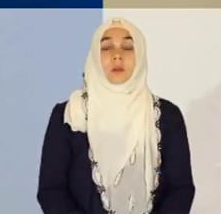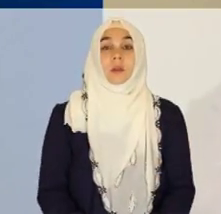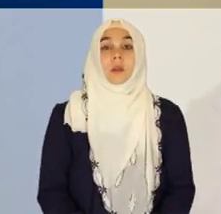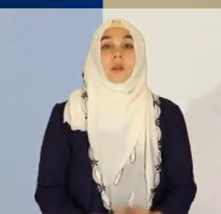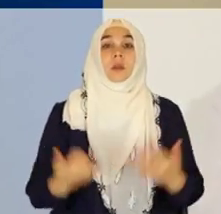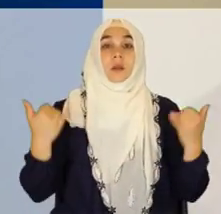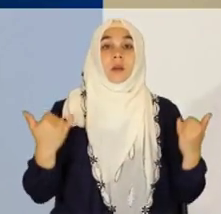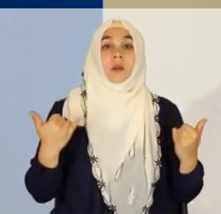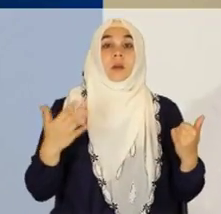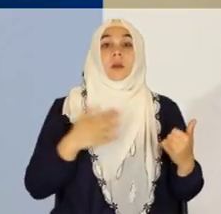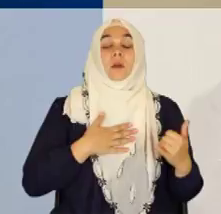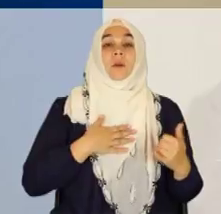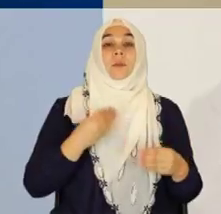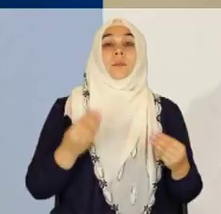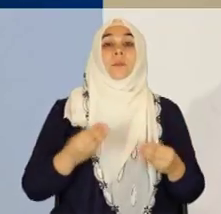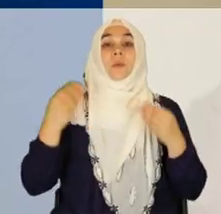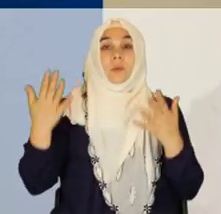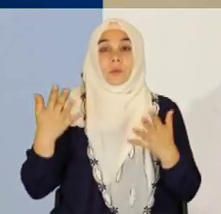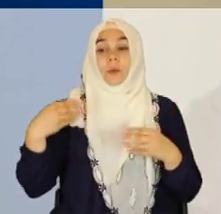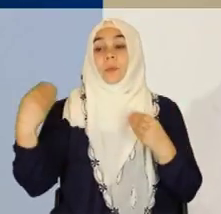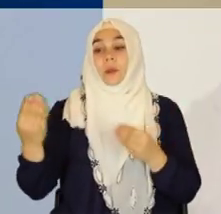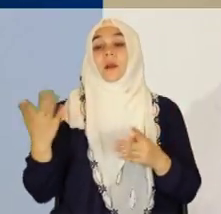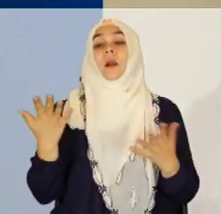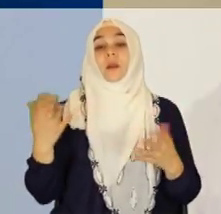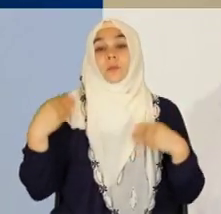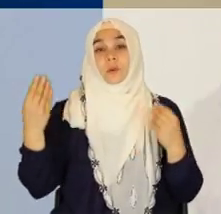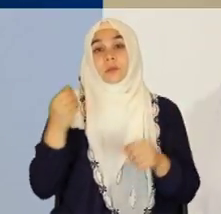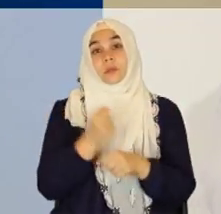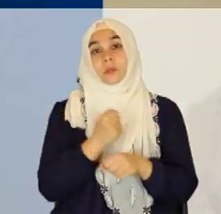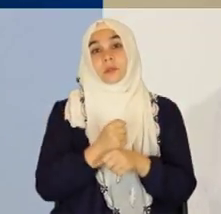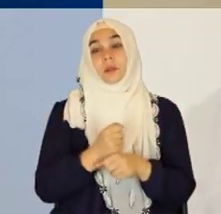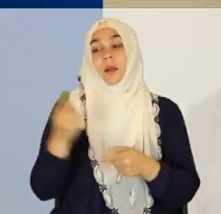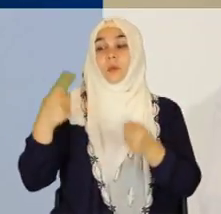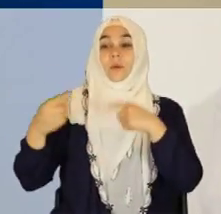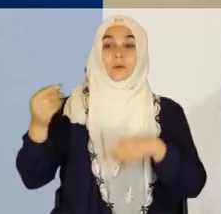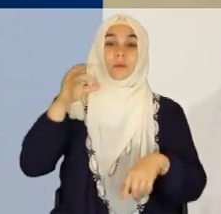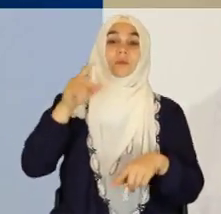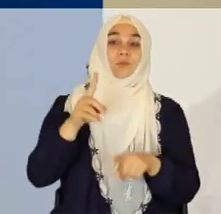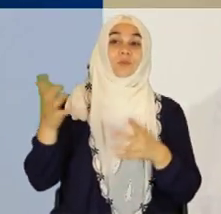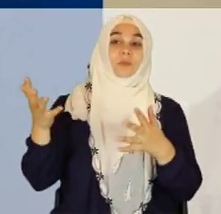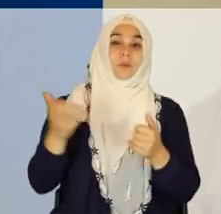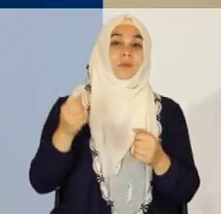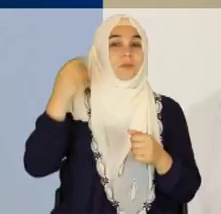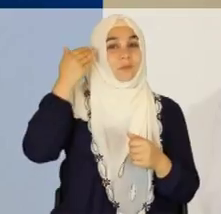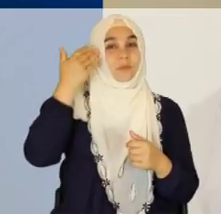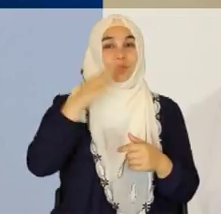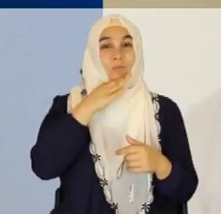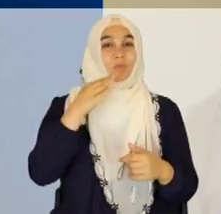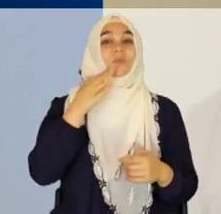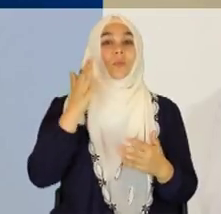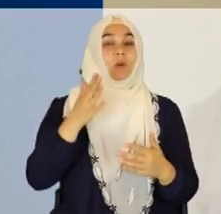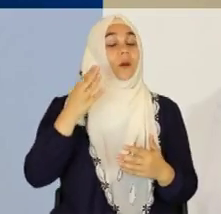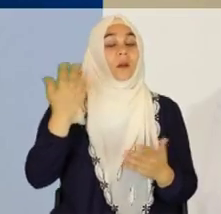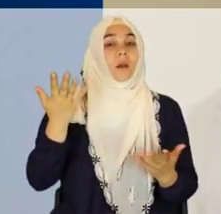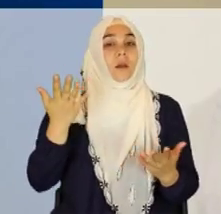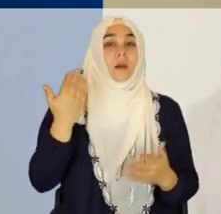Ya'ni bermoqchilar qana qilib beray. Iloji bo'lsa bir ish qilsam-da o'zimga qaytsa shu degan ilinj bor.